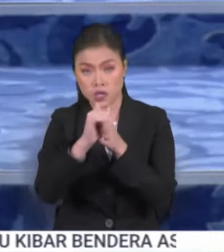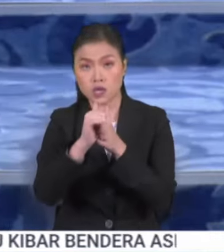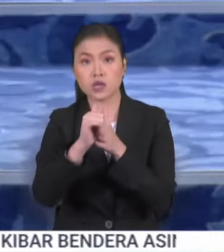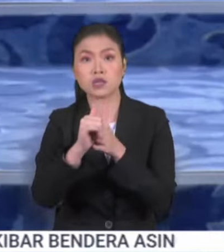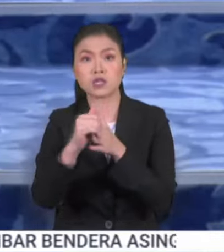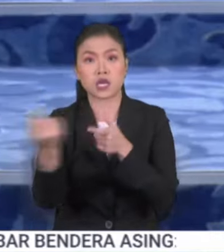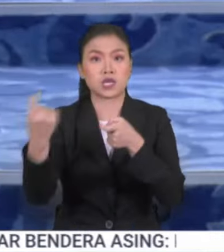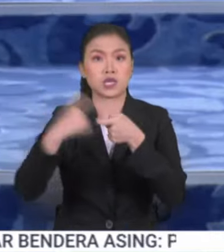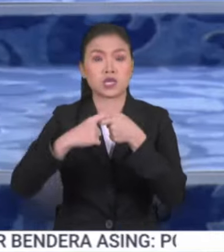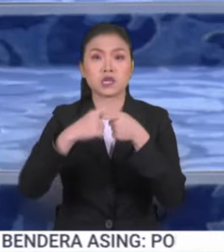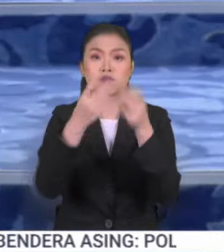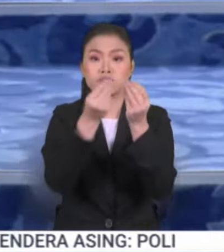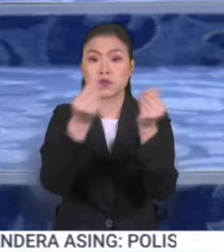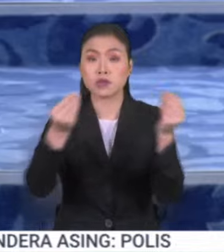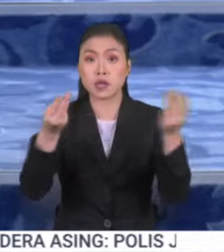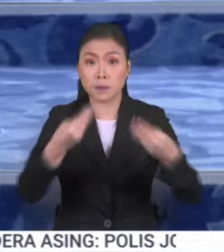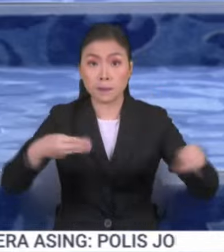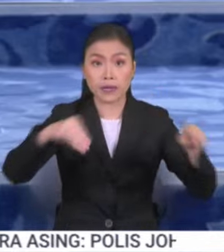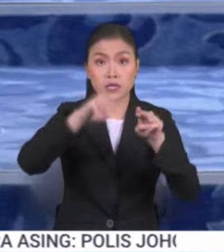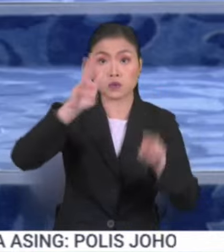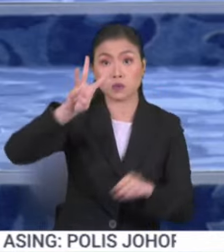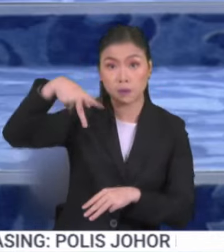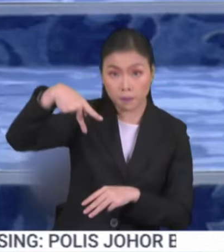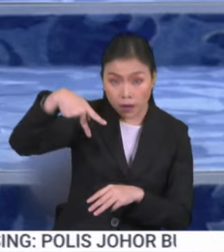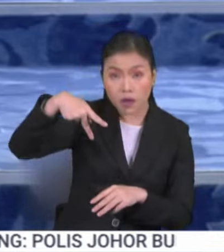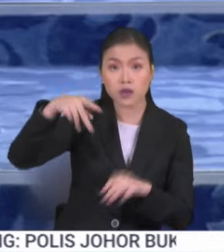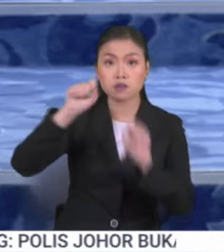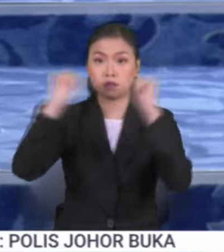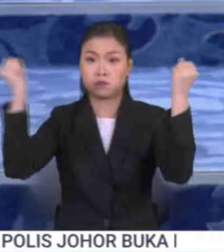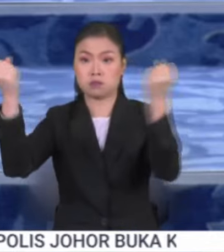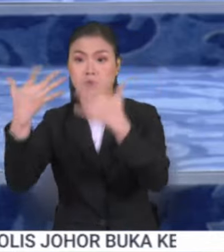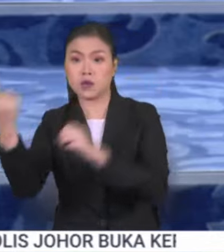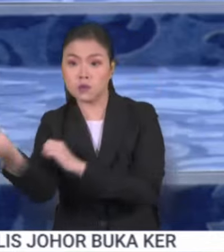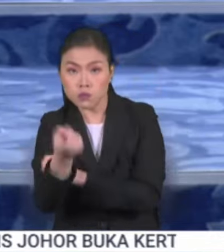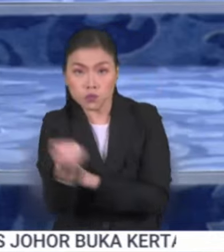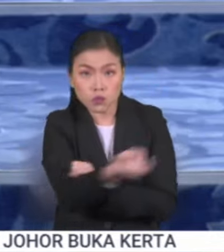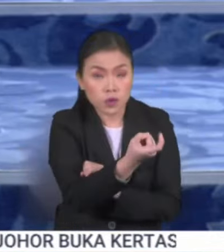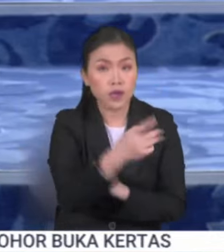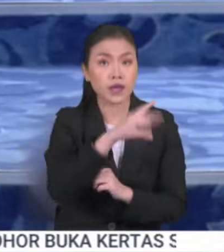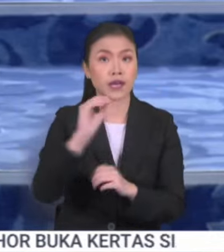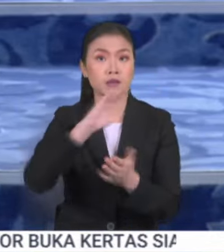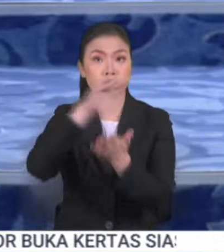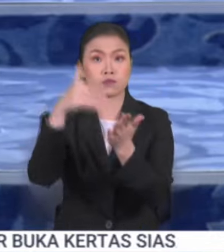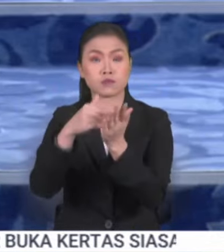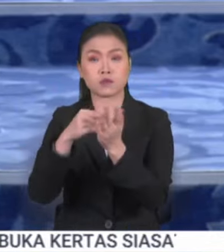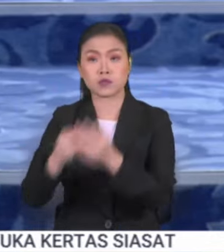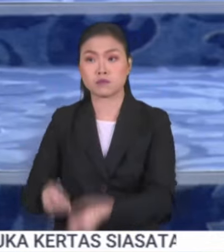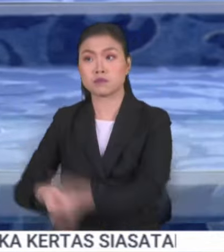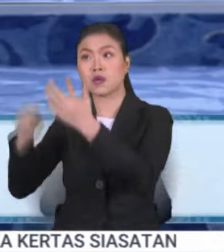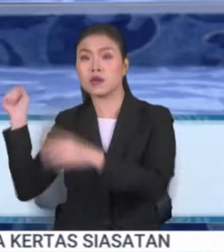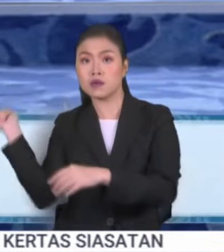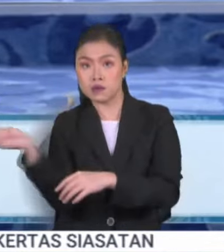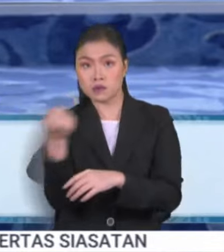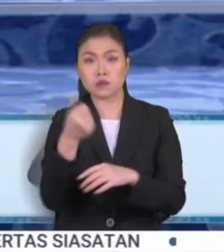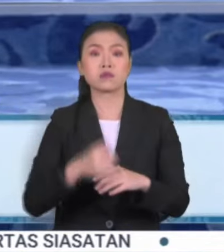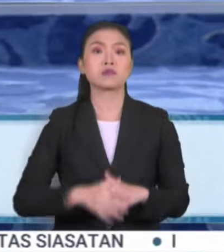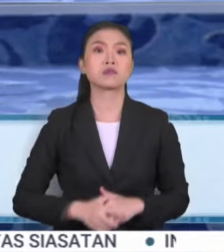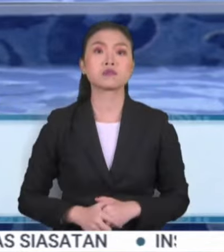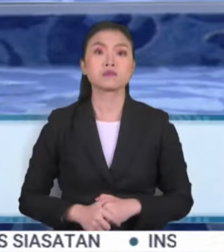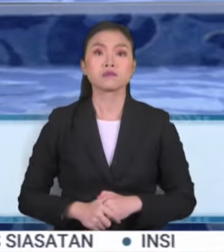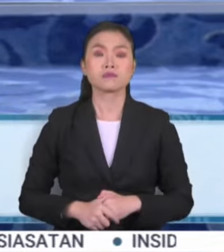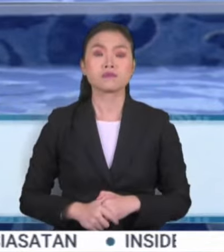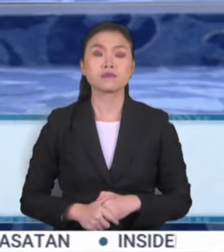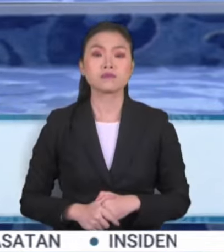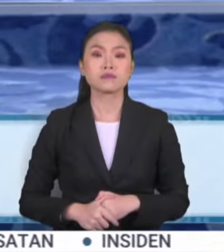ringgit membabitkan antaranya tanah Masjid Wilayah Persekutuan, Stadium Hoki dan Pusat Tenis Tun Razak.